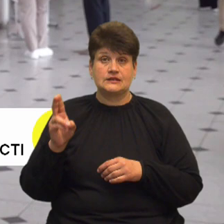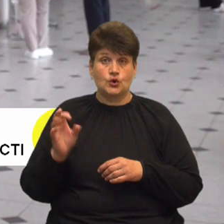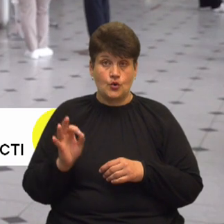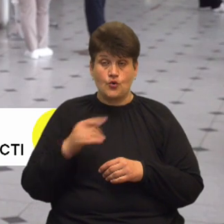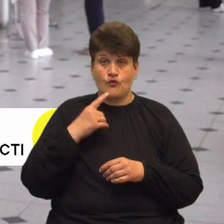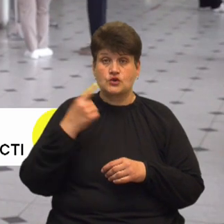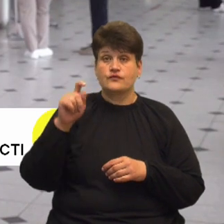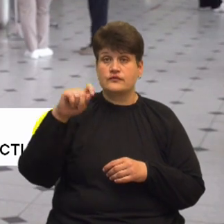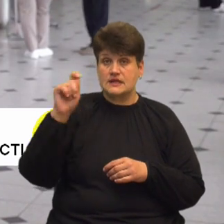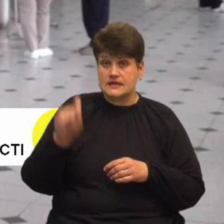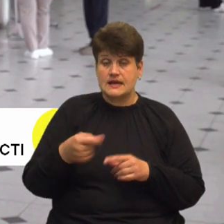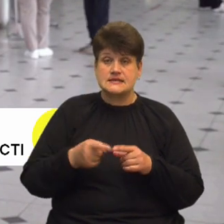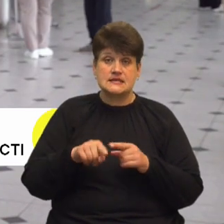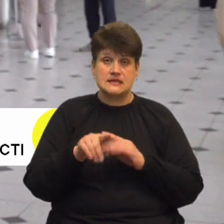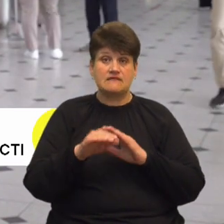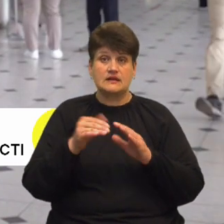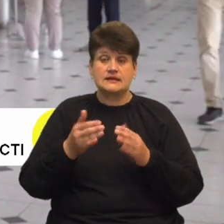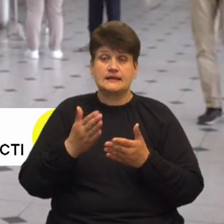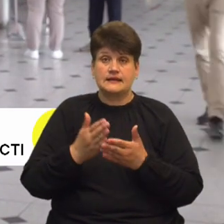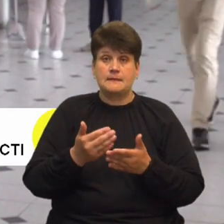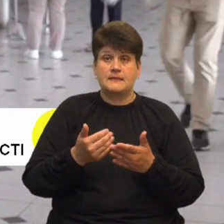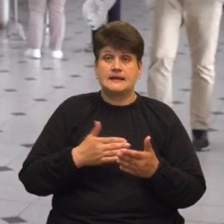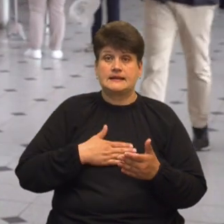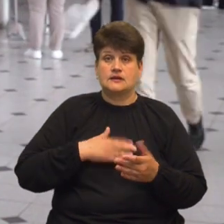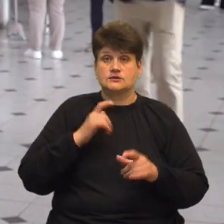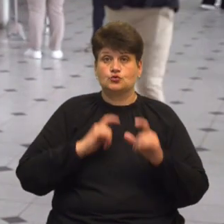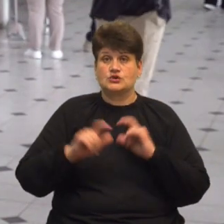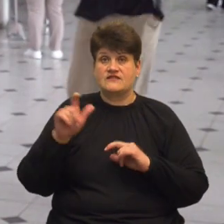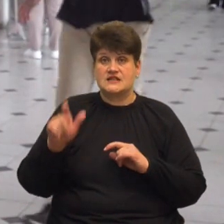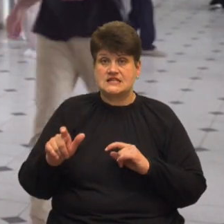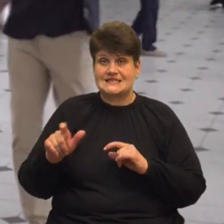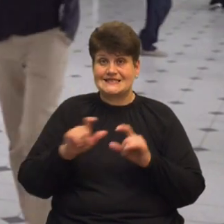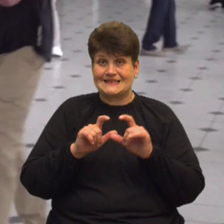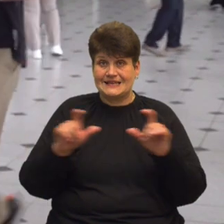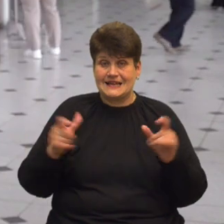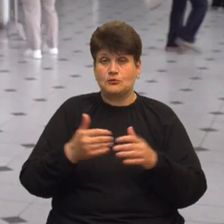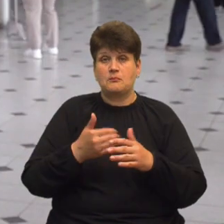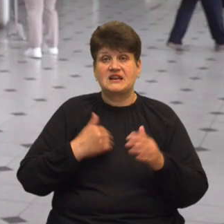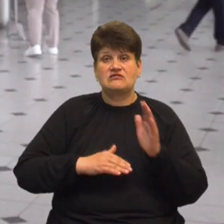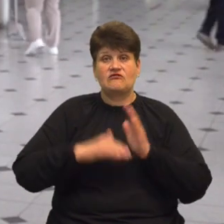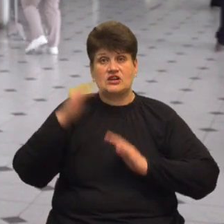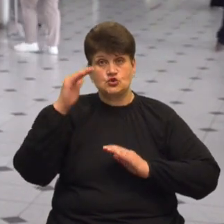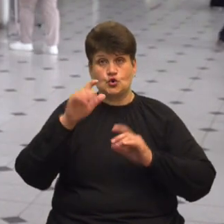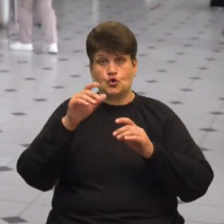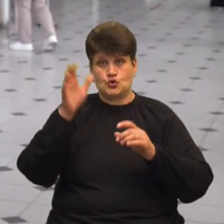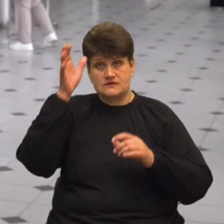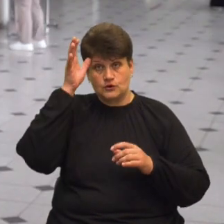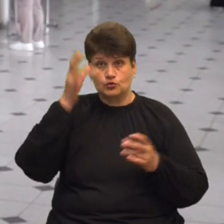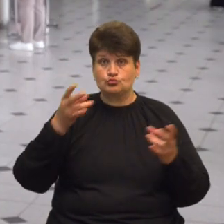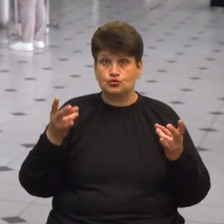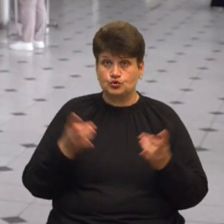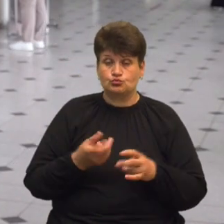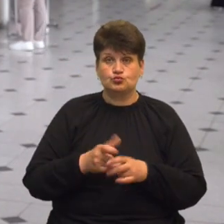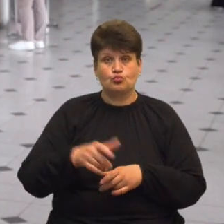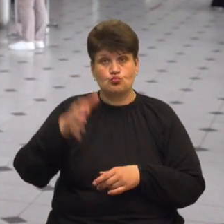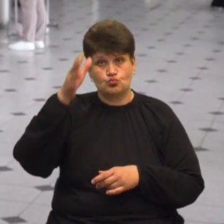стоять перед нашою державою, перед нашим університетом, загалом перед вищою освітою, потребують на цю посаду надзвичайно